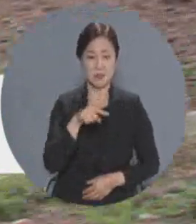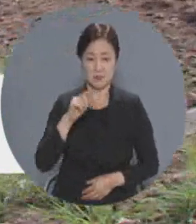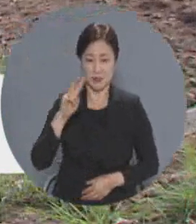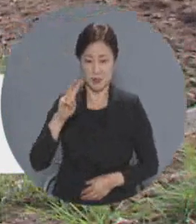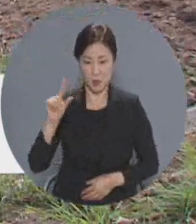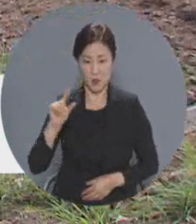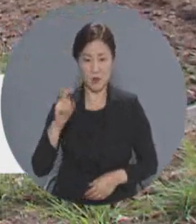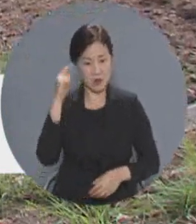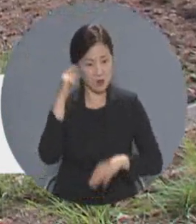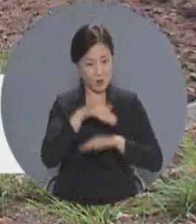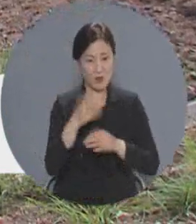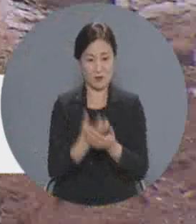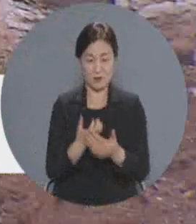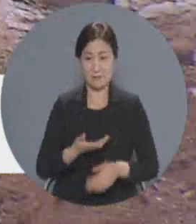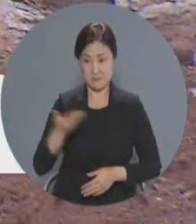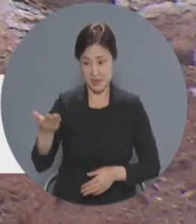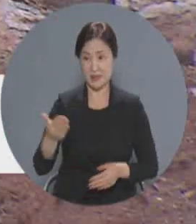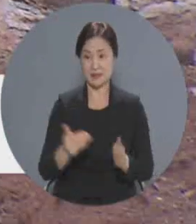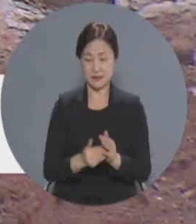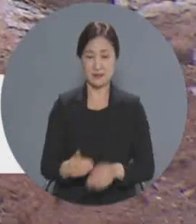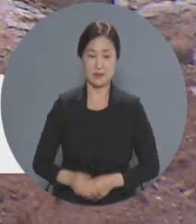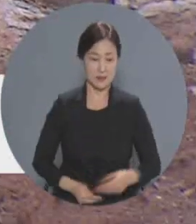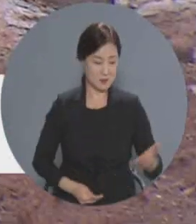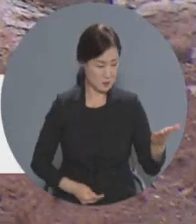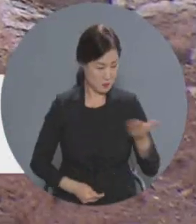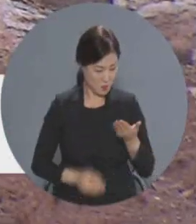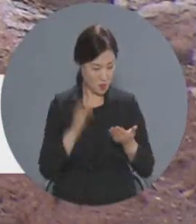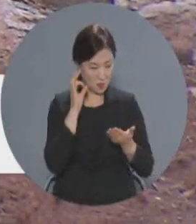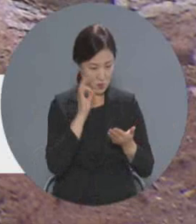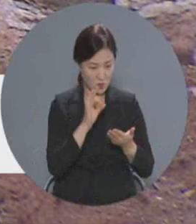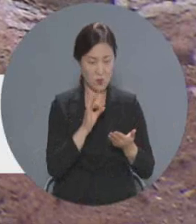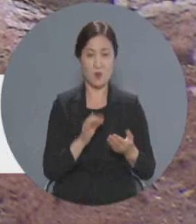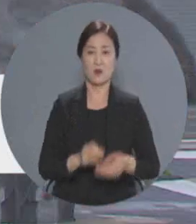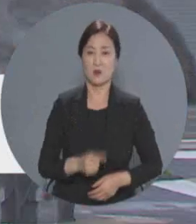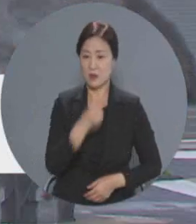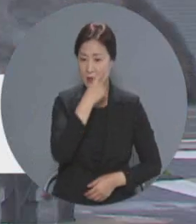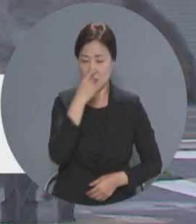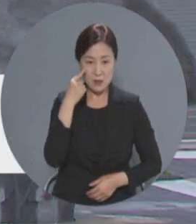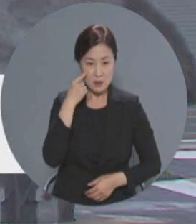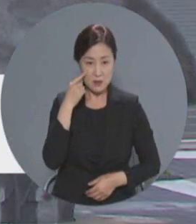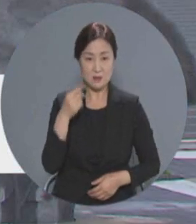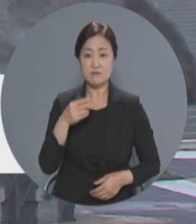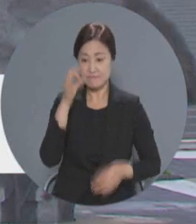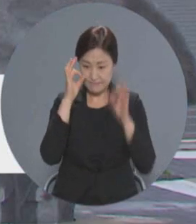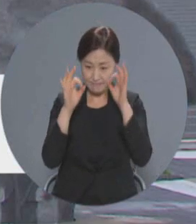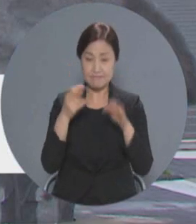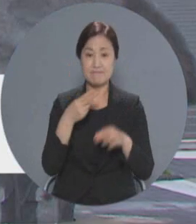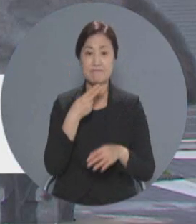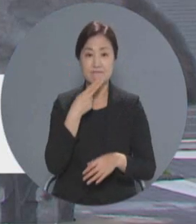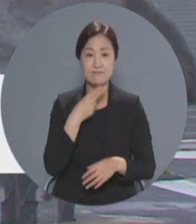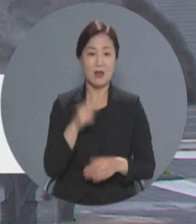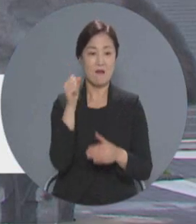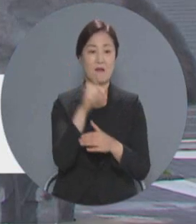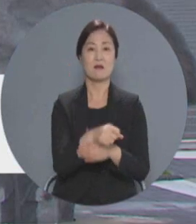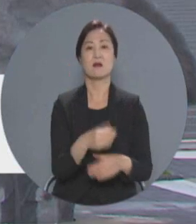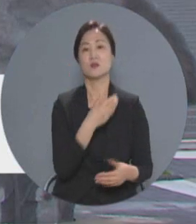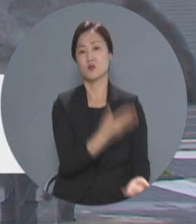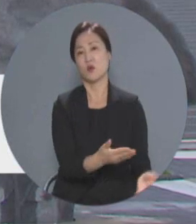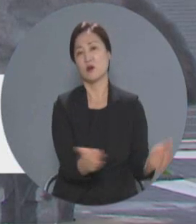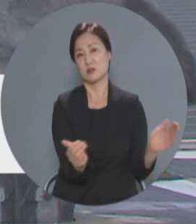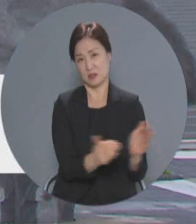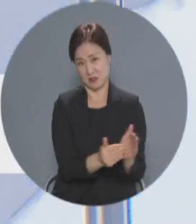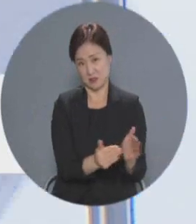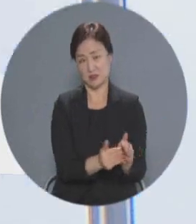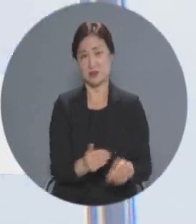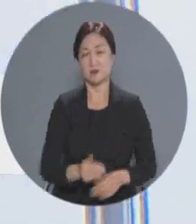계획서를 제출했습니다. 그리고 이렇게 제출된 계획서를 보고 고흥군은 현장에 나와보지 않은 채 사업주가 제출한